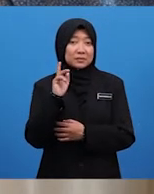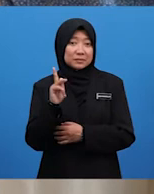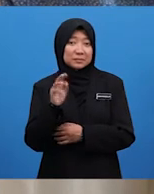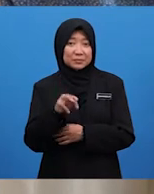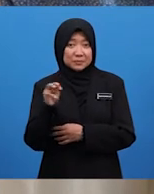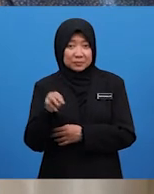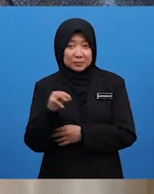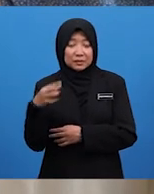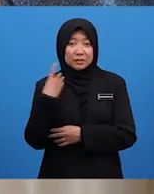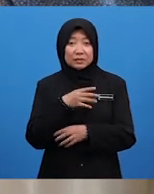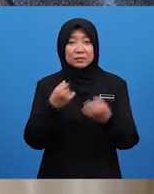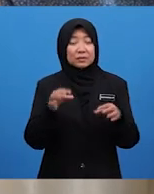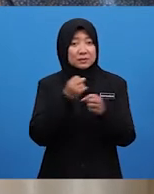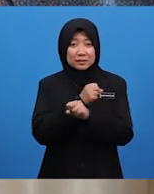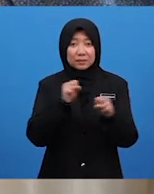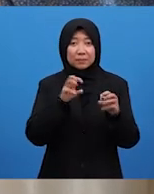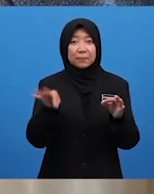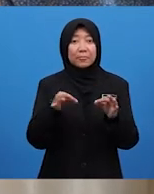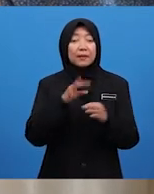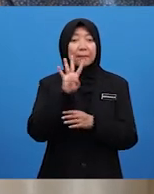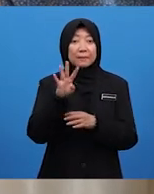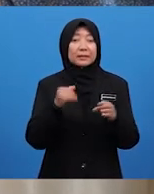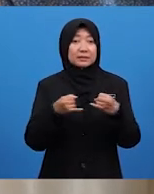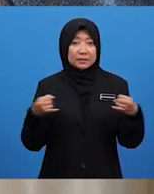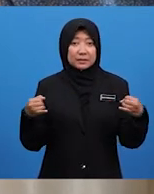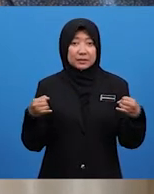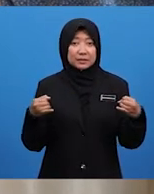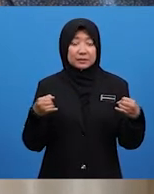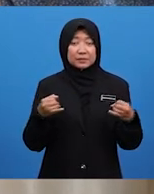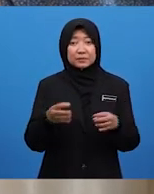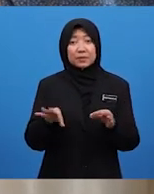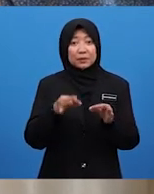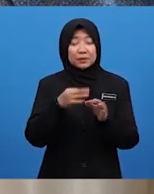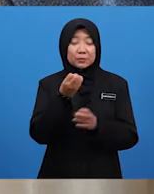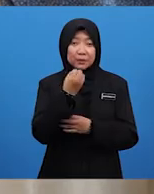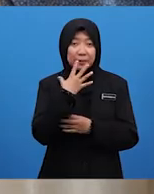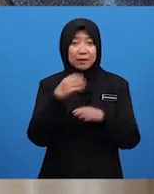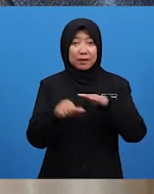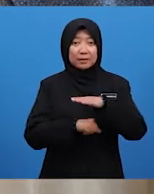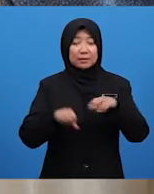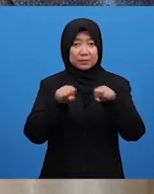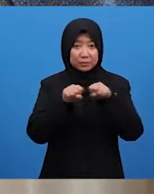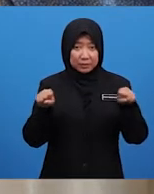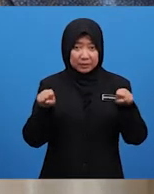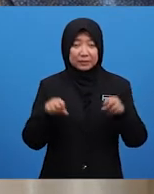Okey, murid-murid, kita sudah siap menjahit empat jenis sulaman asas